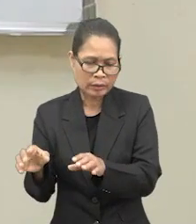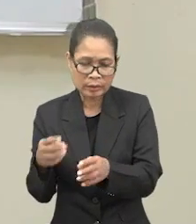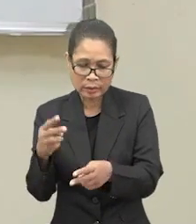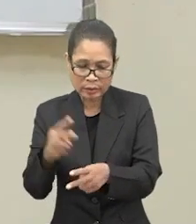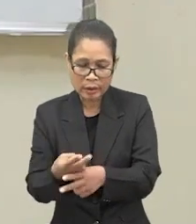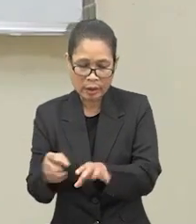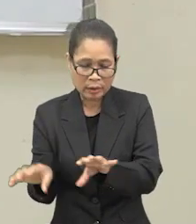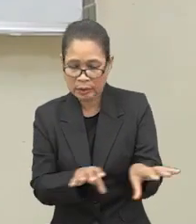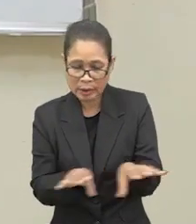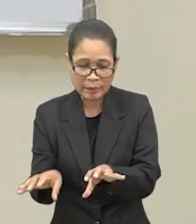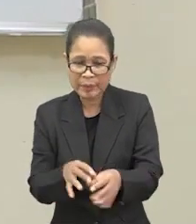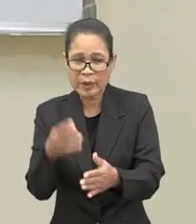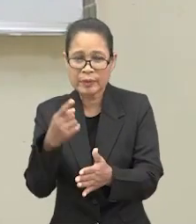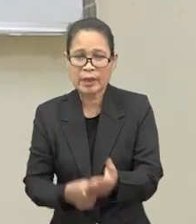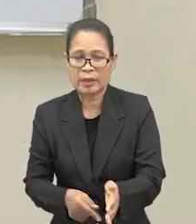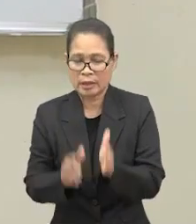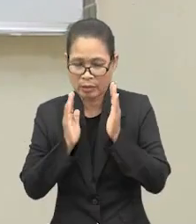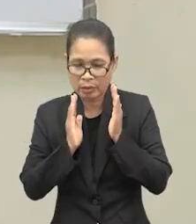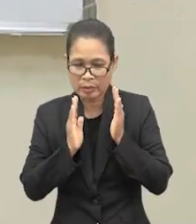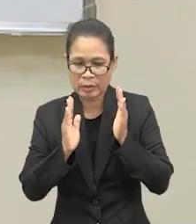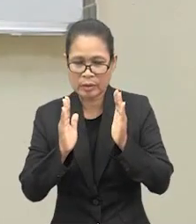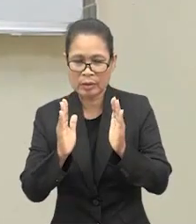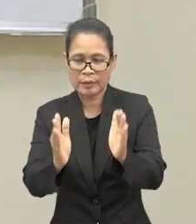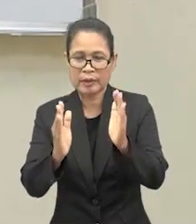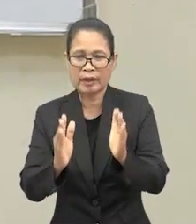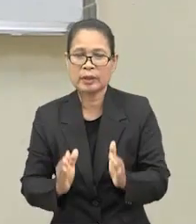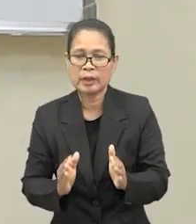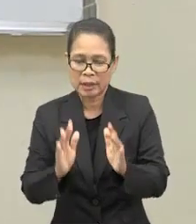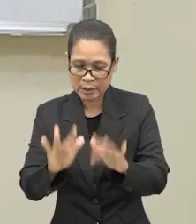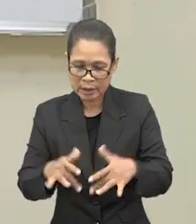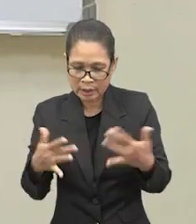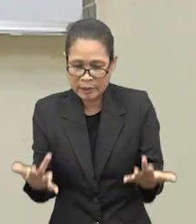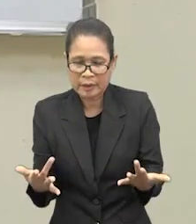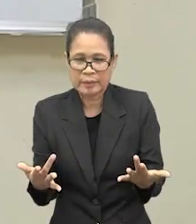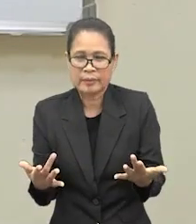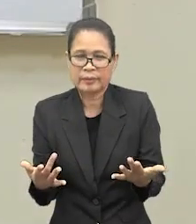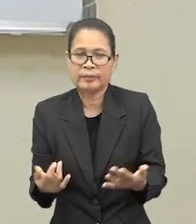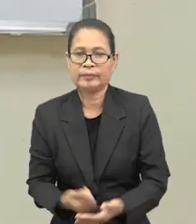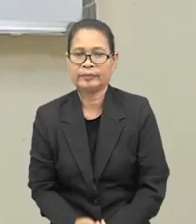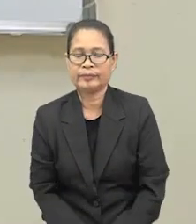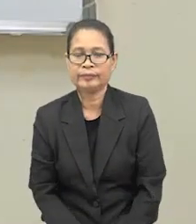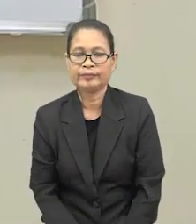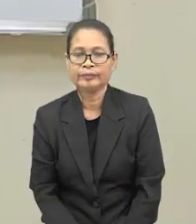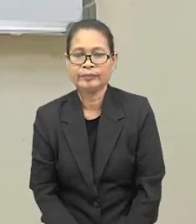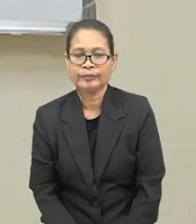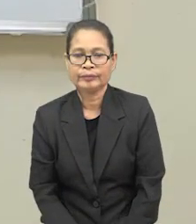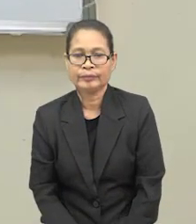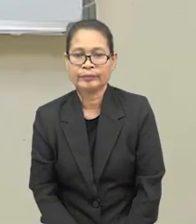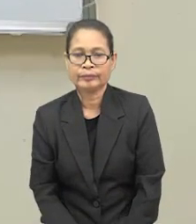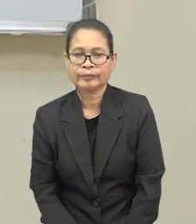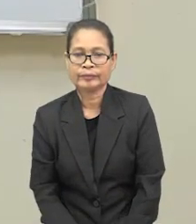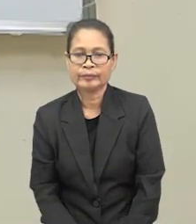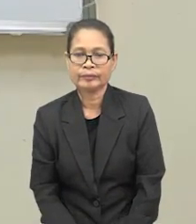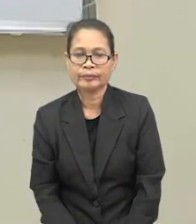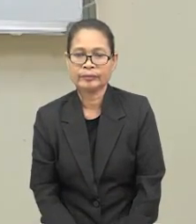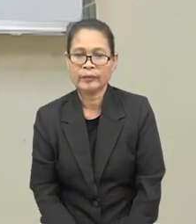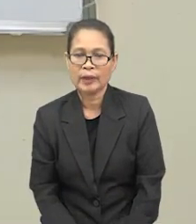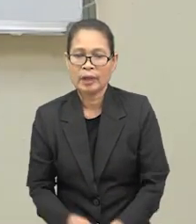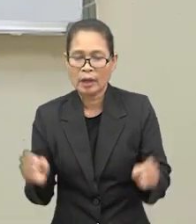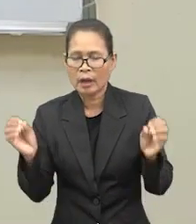hay ai tù ong nó bằng cách cam phiệp ấy ai sọp tờ nắng sthana phiep na